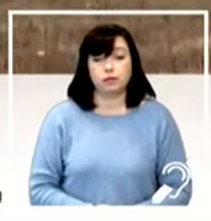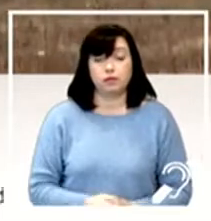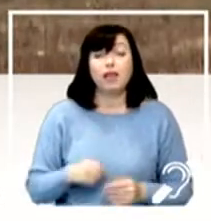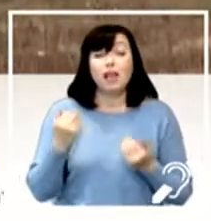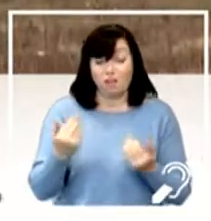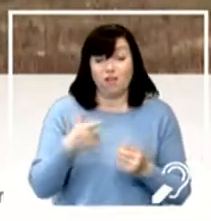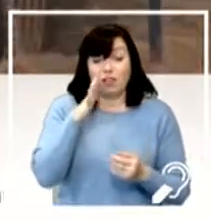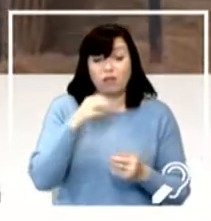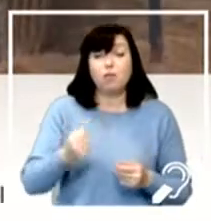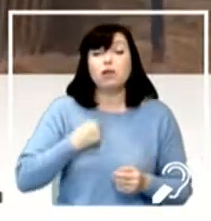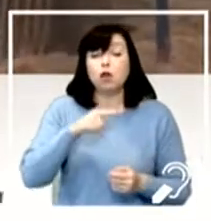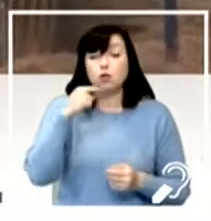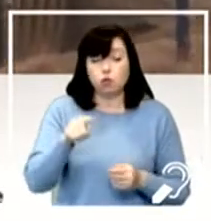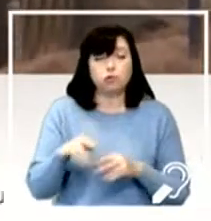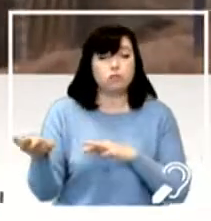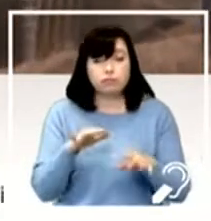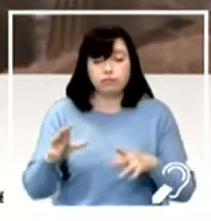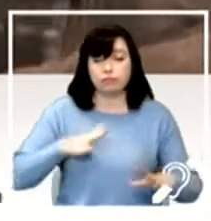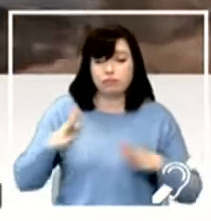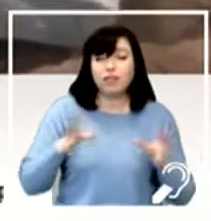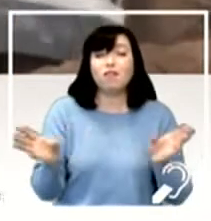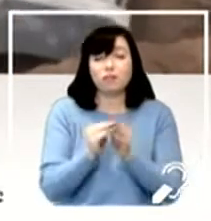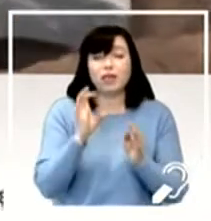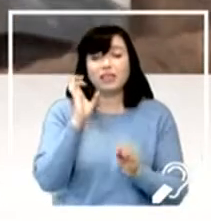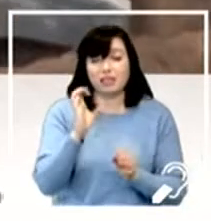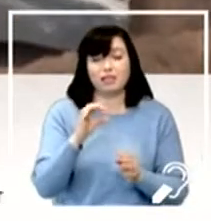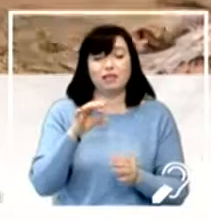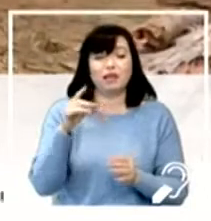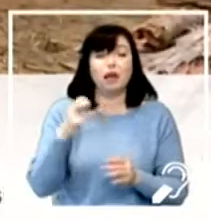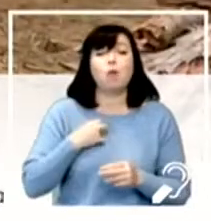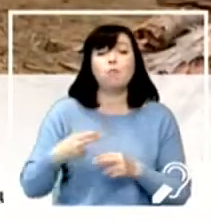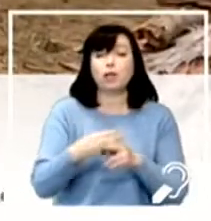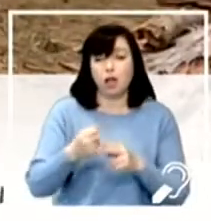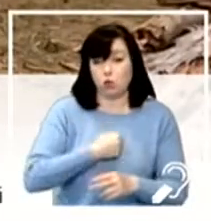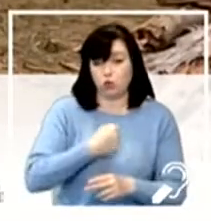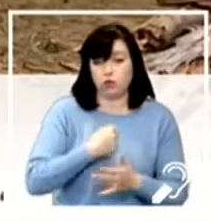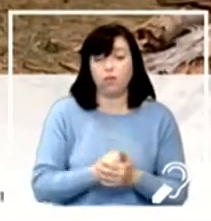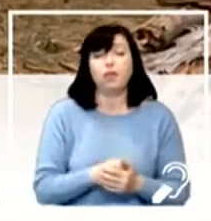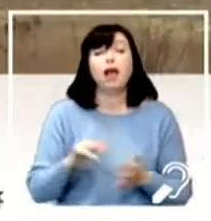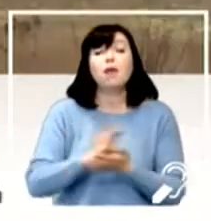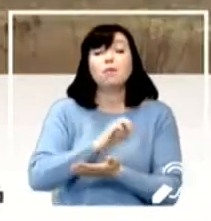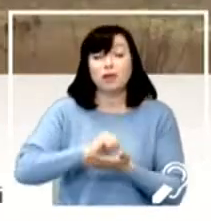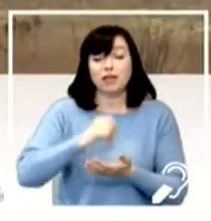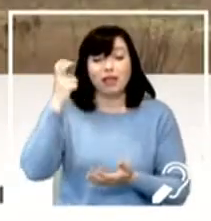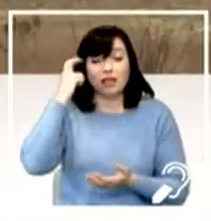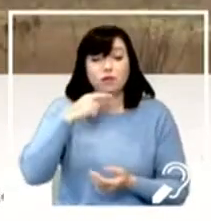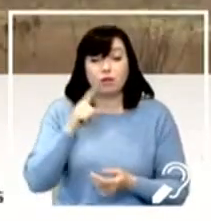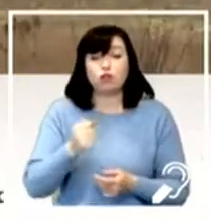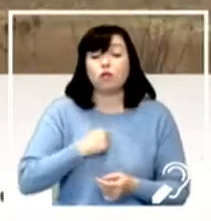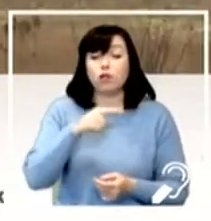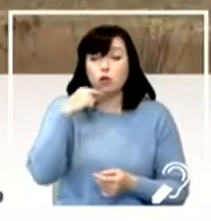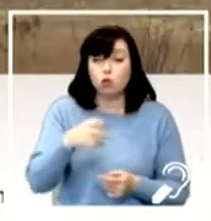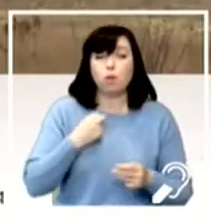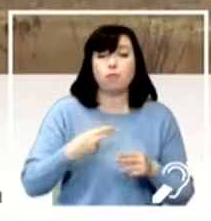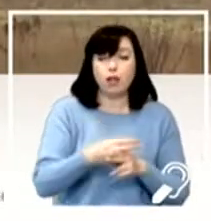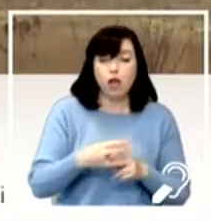În acest timp, soldații ruși desfășoară manevre militare comune cu cei ai regimului de la Minsk, Republica Belarus. Presa de la Kiev susține că militarii ruși și